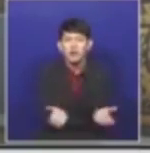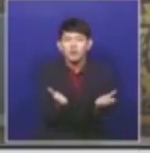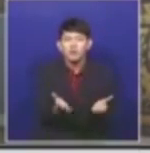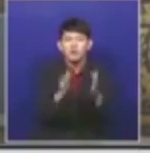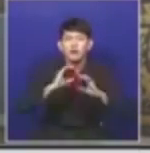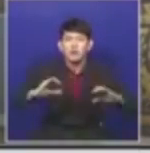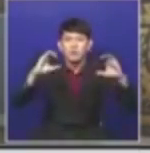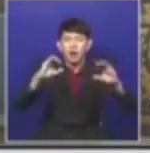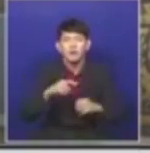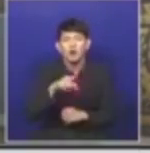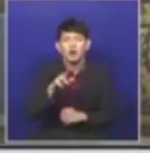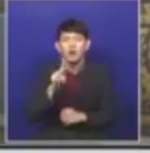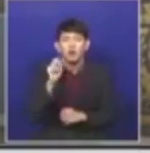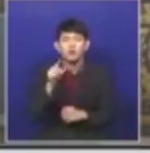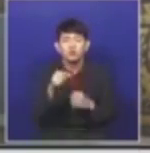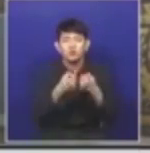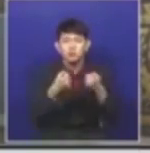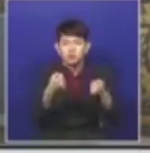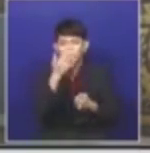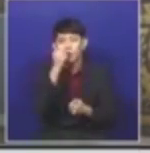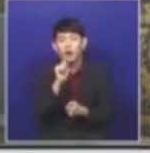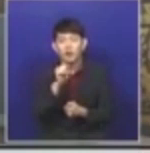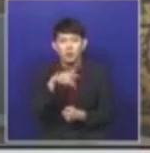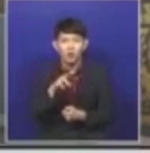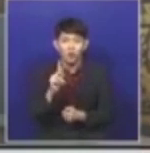กลุ่มกลุ่มหนึ่งเขาก็กลัวว่าหมอพรุ่งนี้จะไปเป็นเครื่องมือให้กับรัฐบาลไปต่อพ.ร.ก.ฉุกเฉินเพราะวันนี้พ.ร.ก.